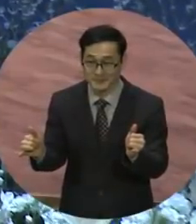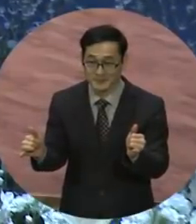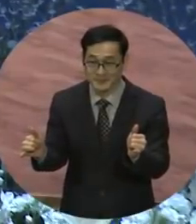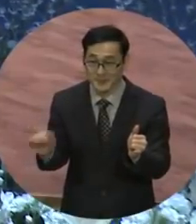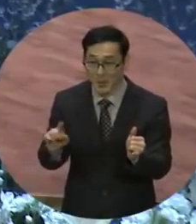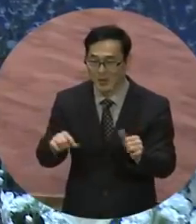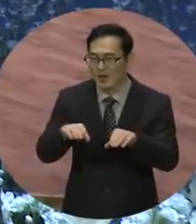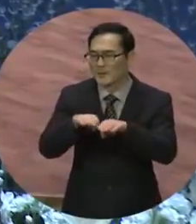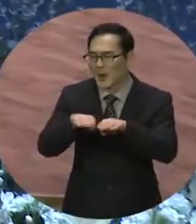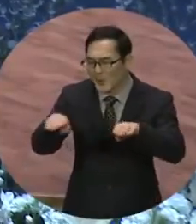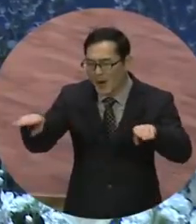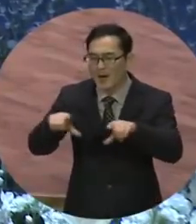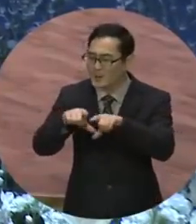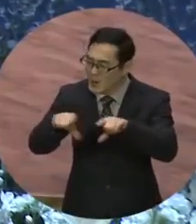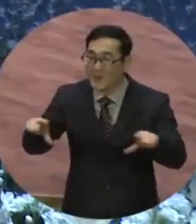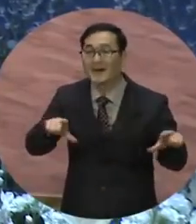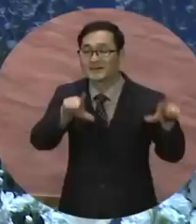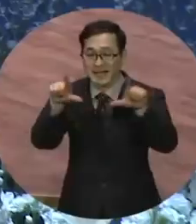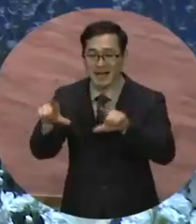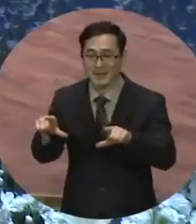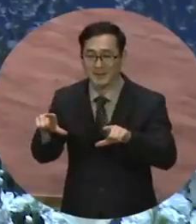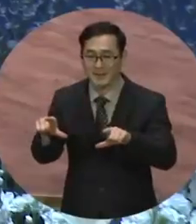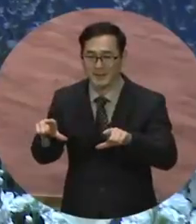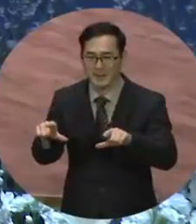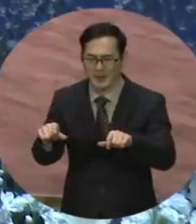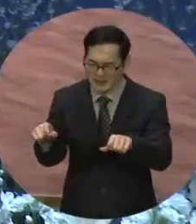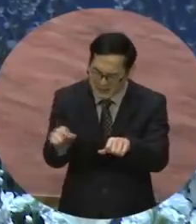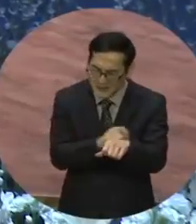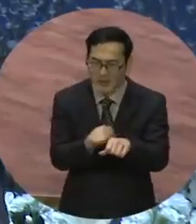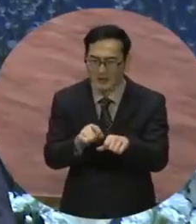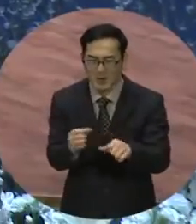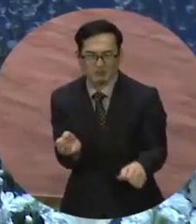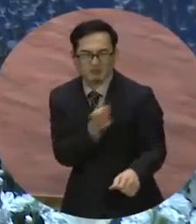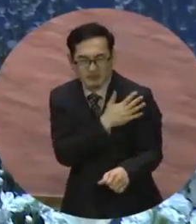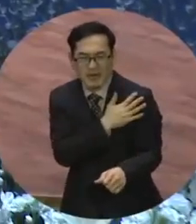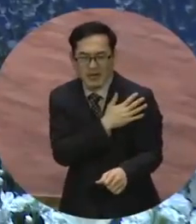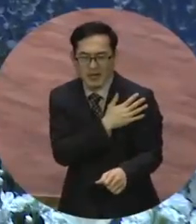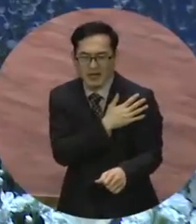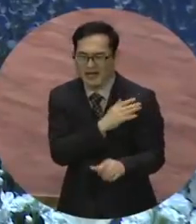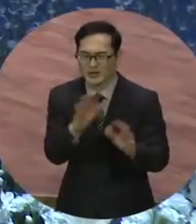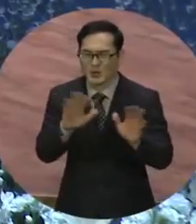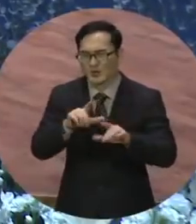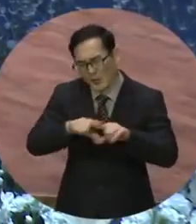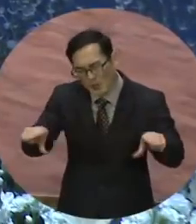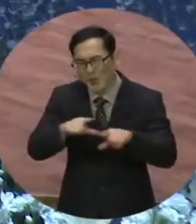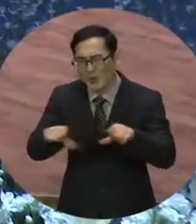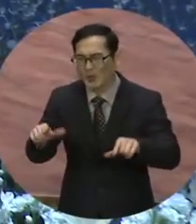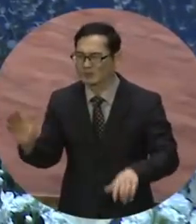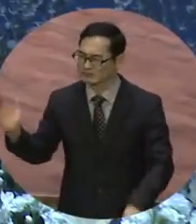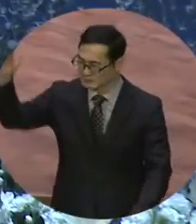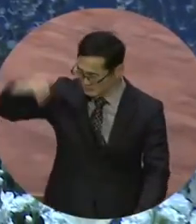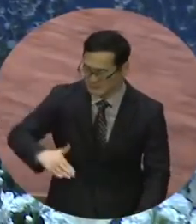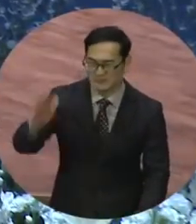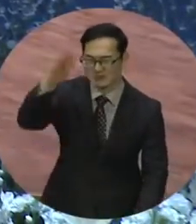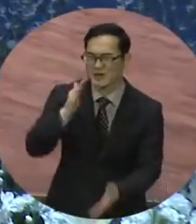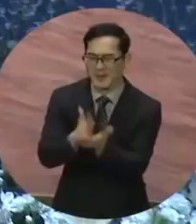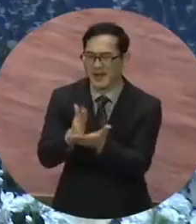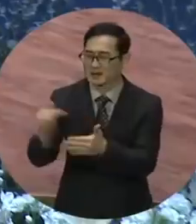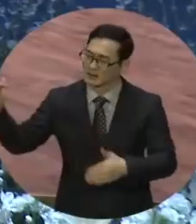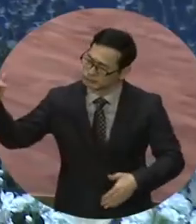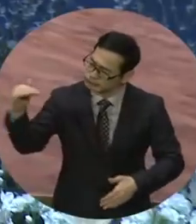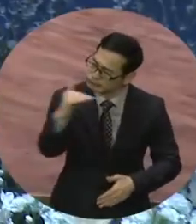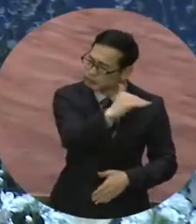그냥 평범하게 노력해서 평범하게 살다가 평범하게 죽자는 젊은이들의